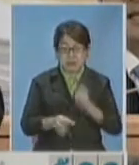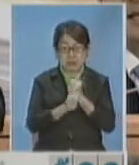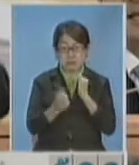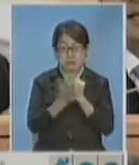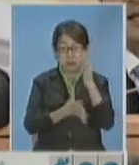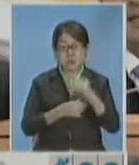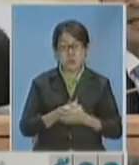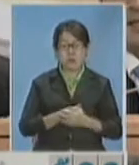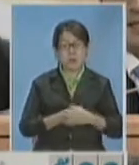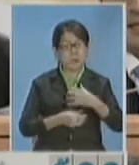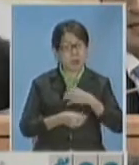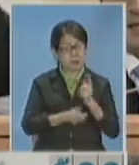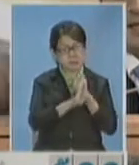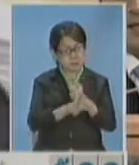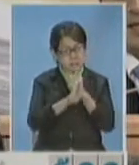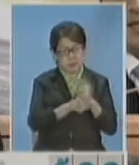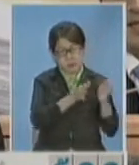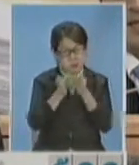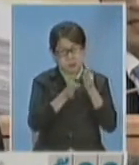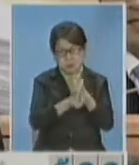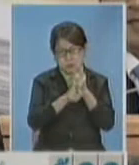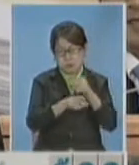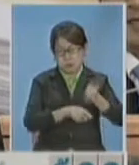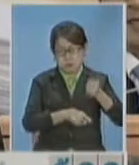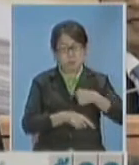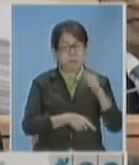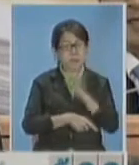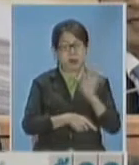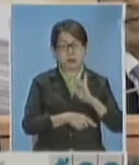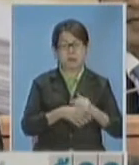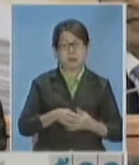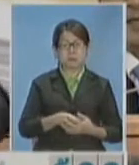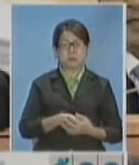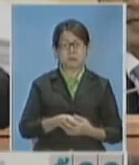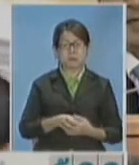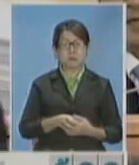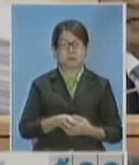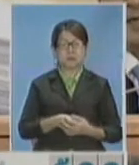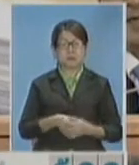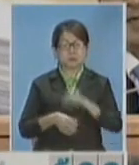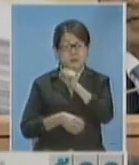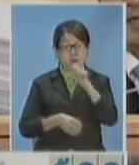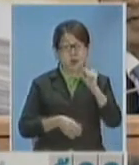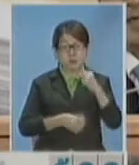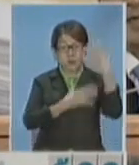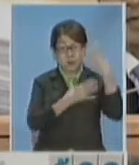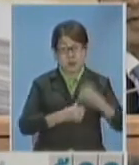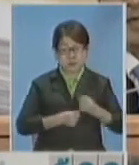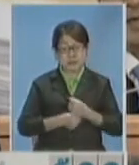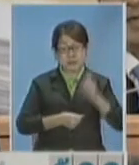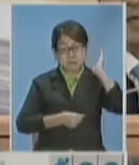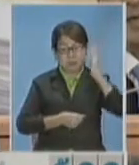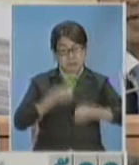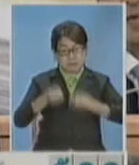ยากจะให้เป็นบรรทัดฐานกับสภาอันทรงเกียรติแห่งนี้ท่านวชระกำลังอภิปรายเพื่อย